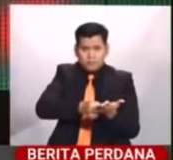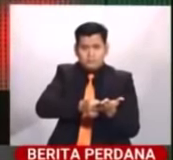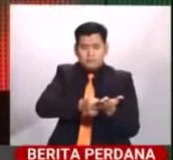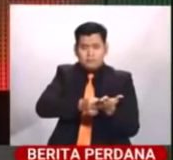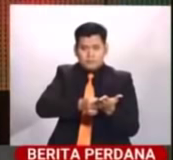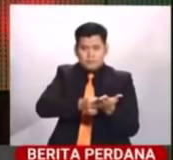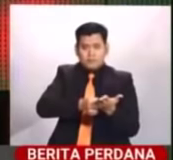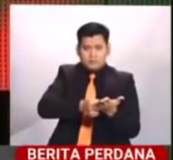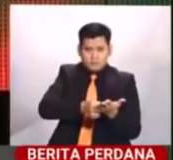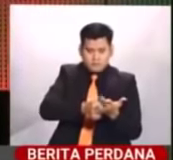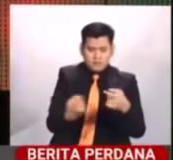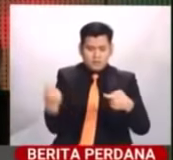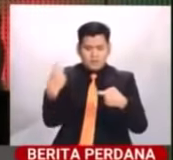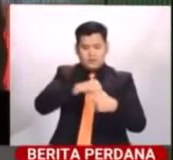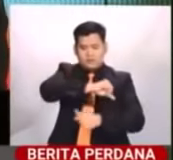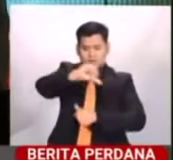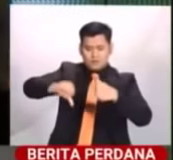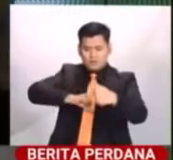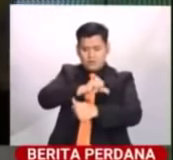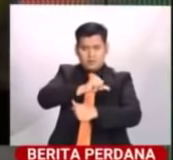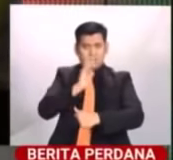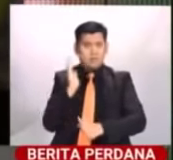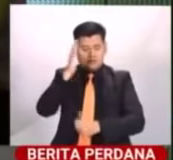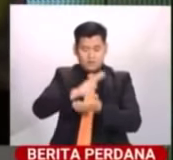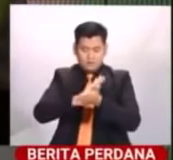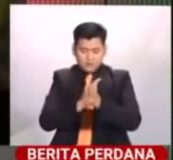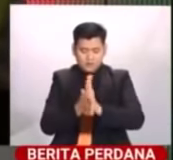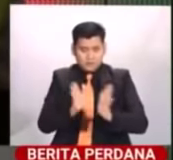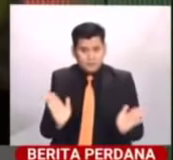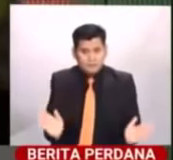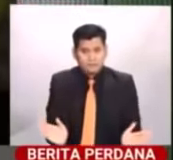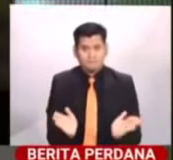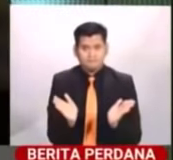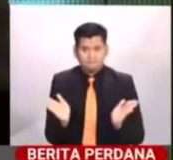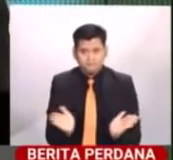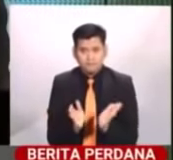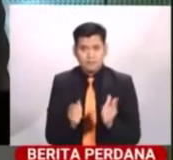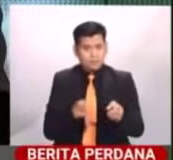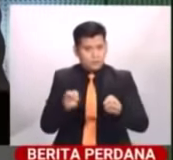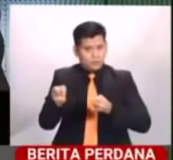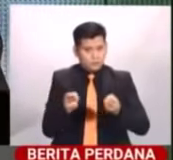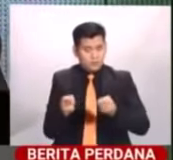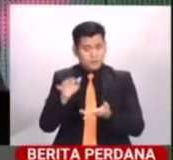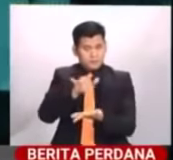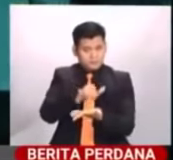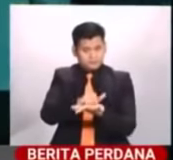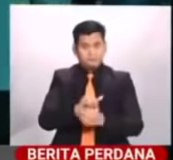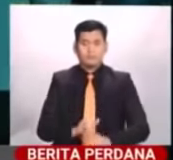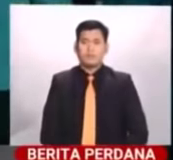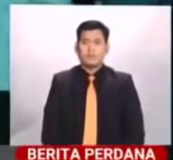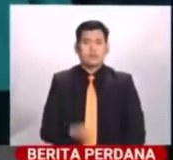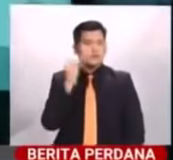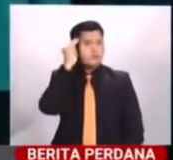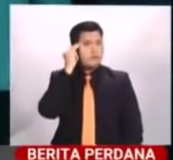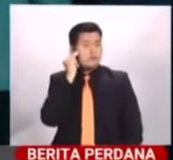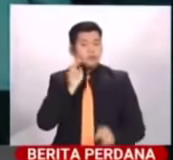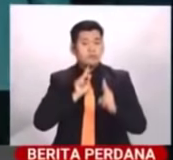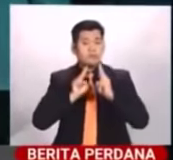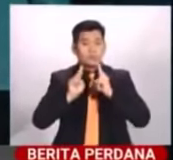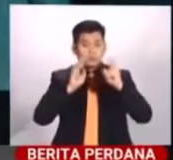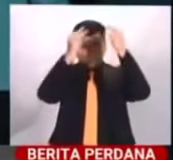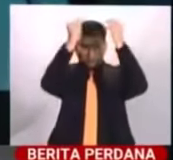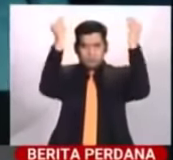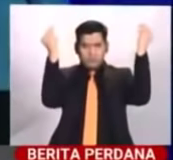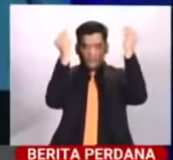pelencongan sosial akan menjadi galakan kepada usaha tersebut. Tun Dr. Mahathir berucap pada